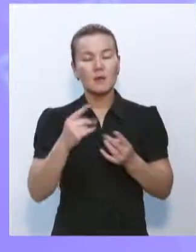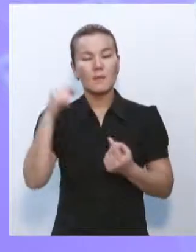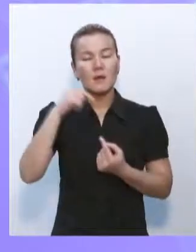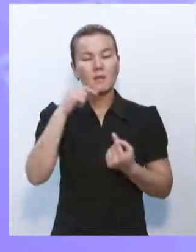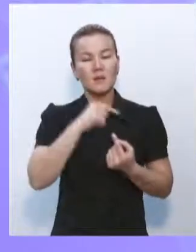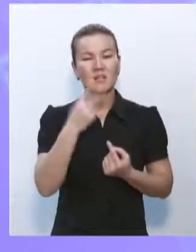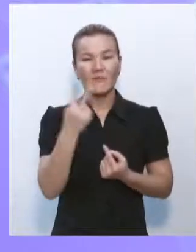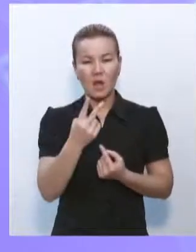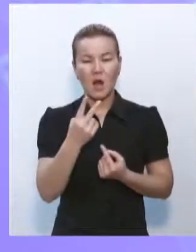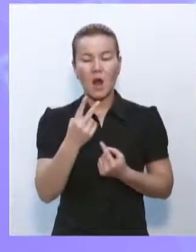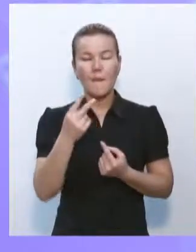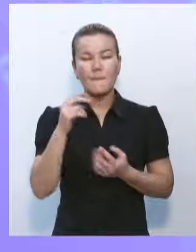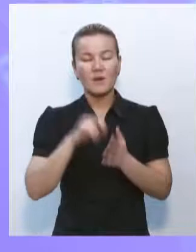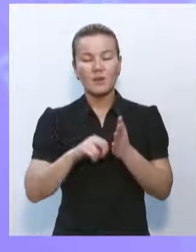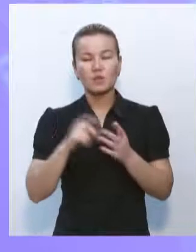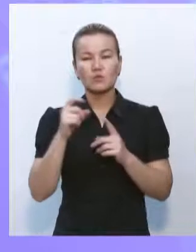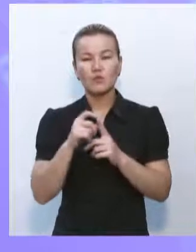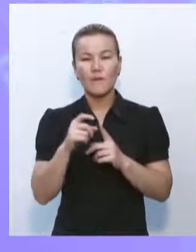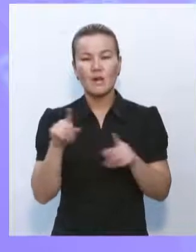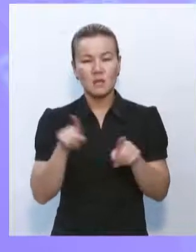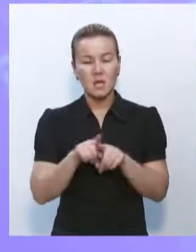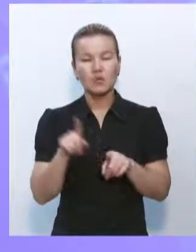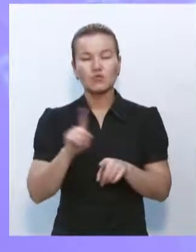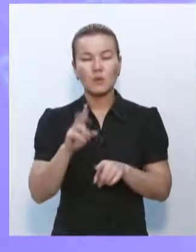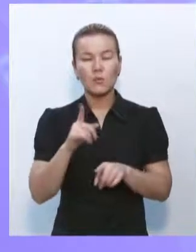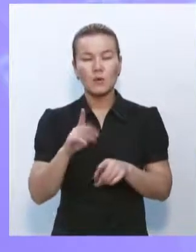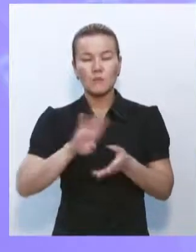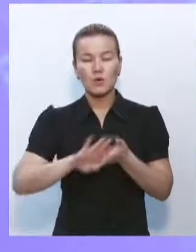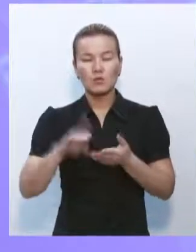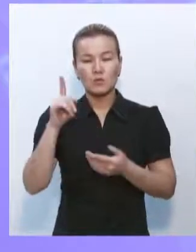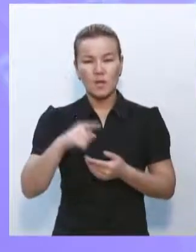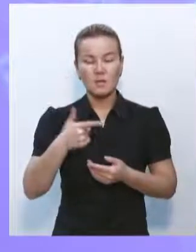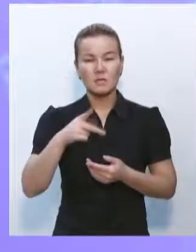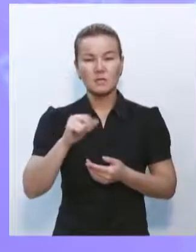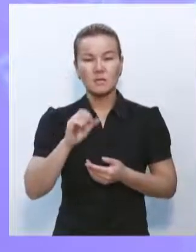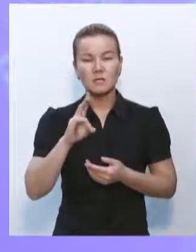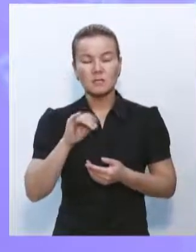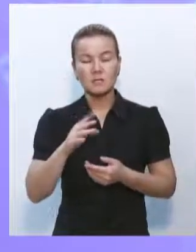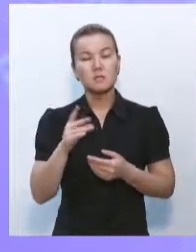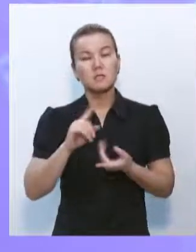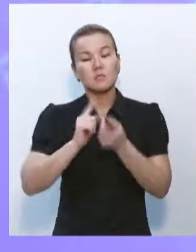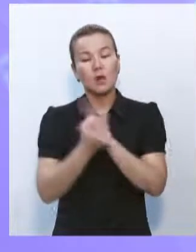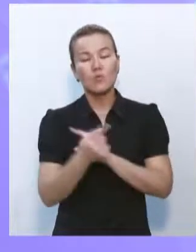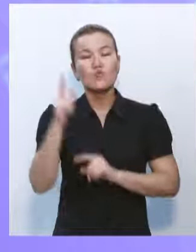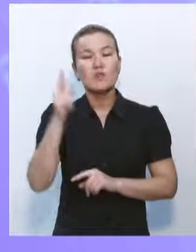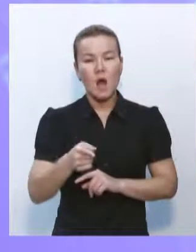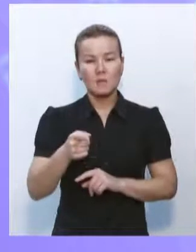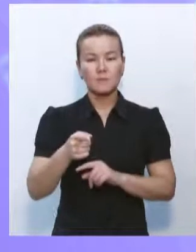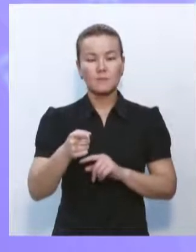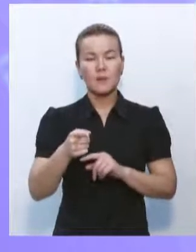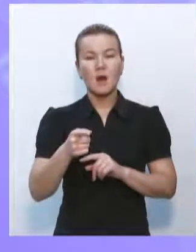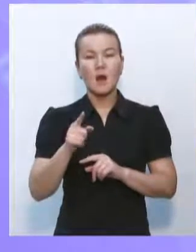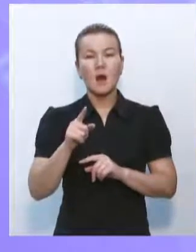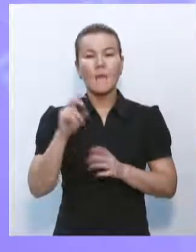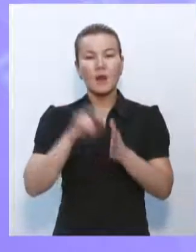два проверочных слова так, чтобы безударный гласный стал ударным.